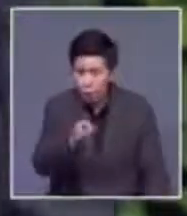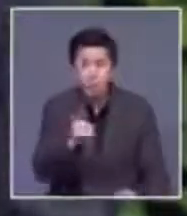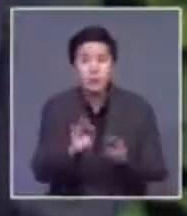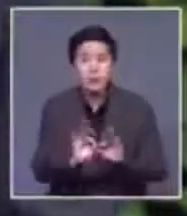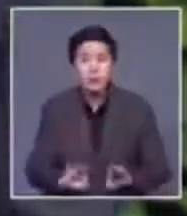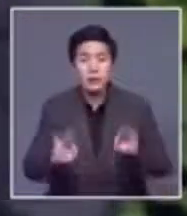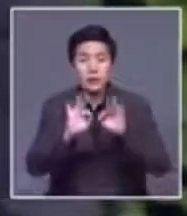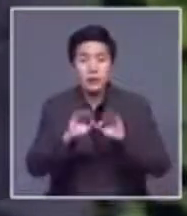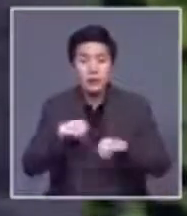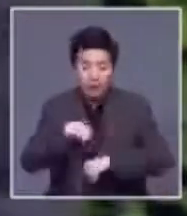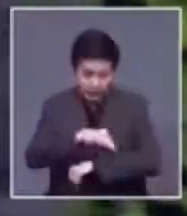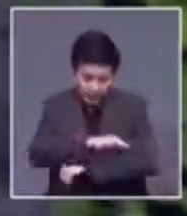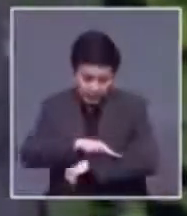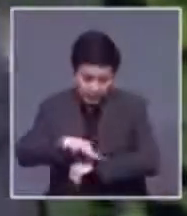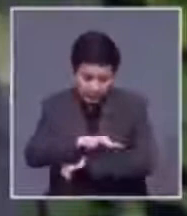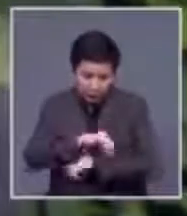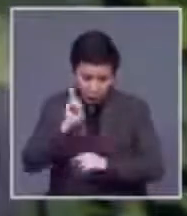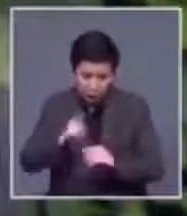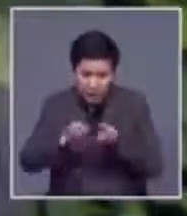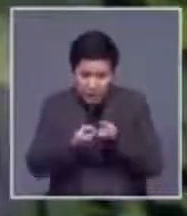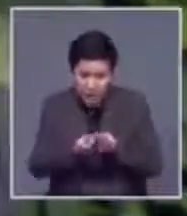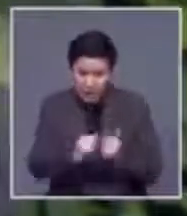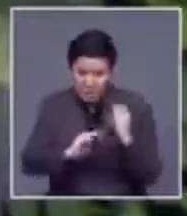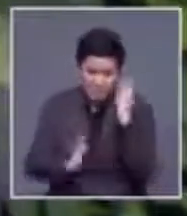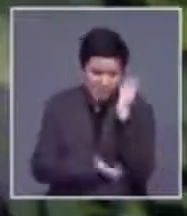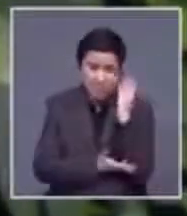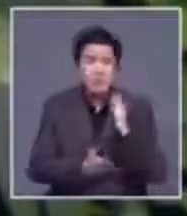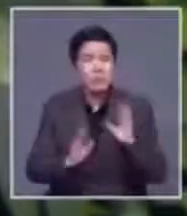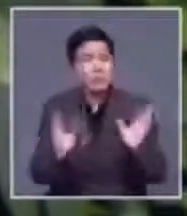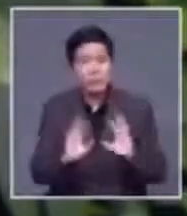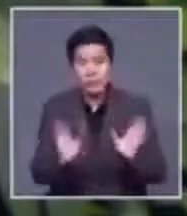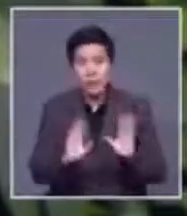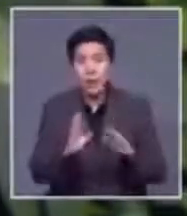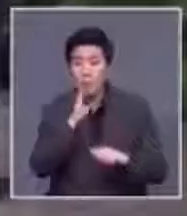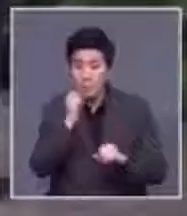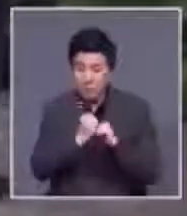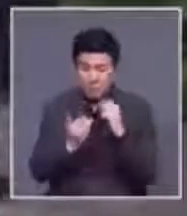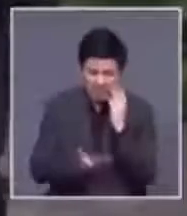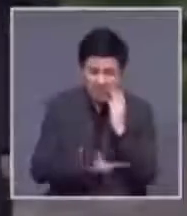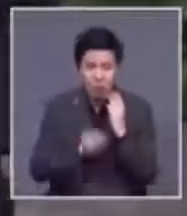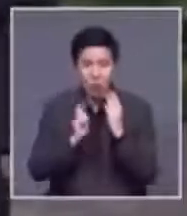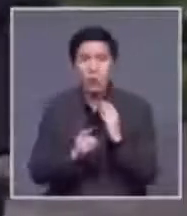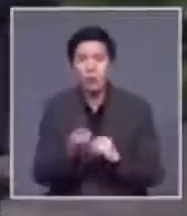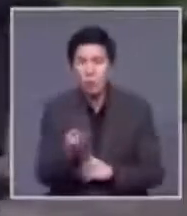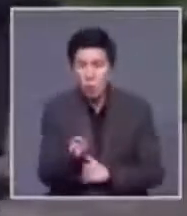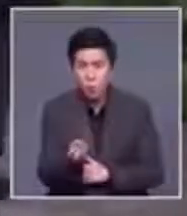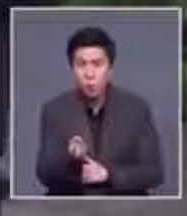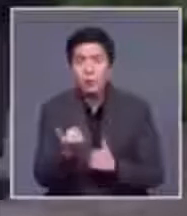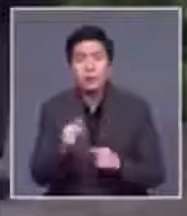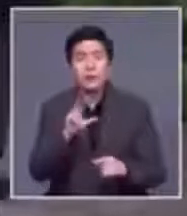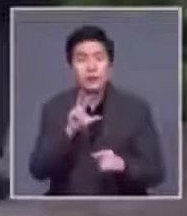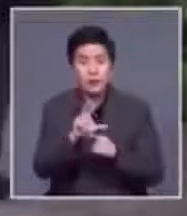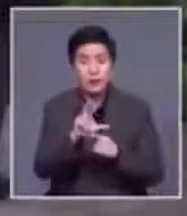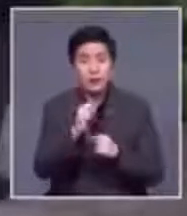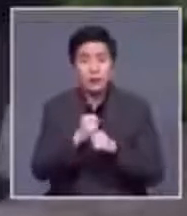การออกแบบก่อสร้างต้องลงรายละเอียดว่าต้องไม่ตัดต้นไม้เลยหรือถ้าจะตัดต้องน้อยที่สุดนะครับประการที่สามคือจัดการป่าไม้เพื่อ